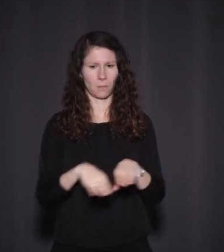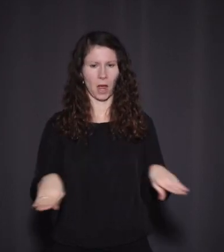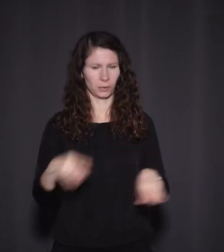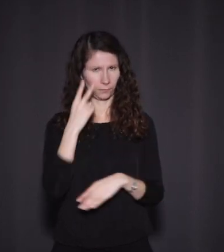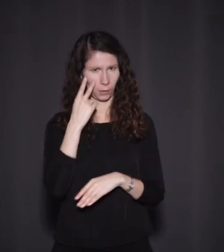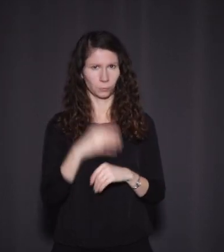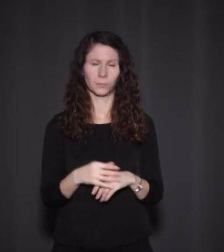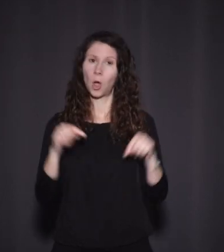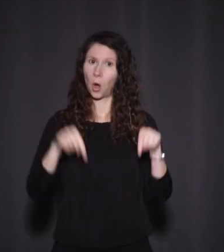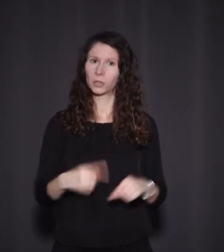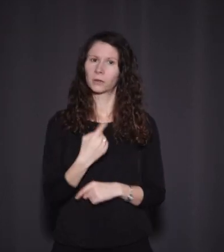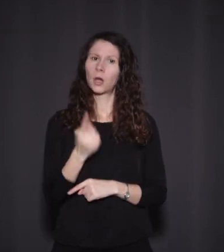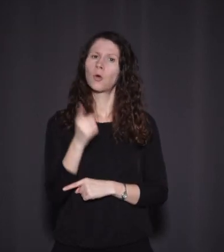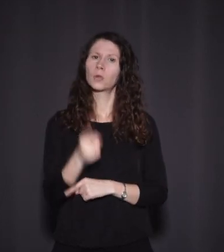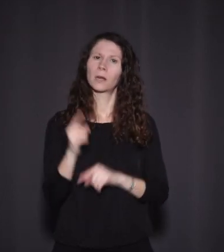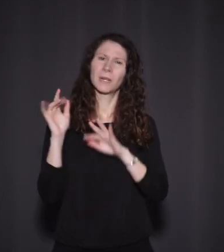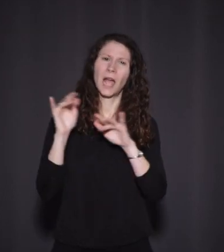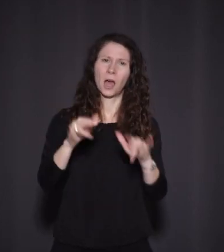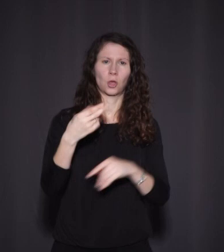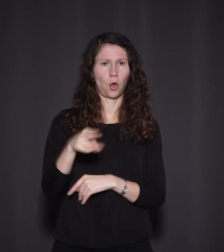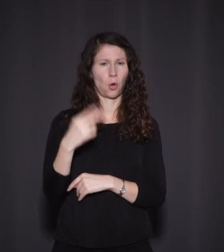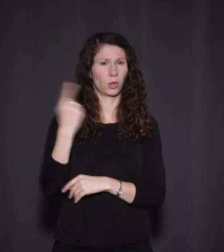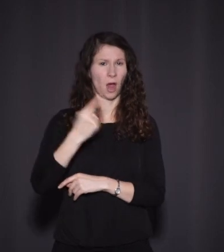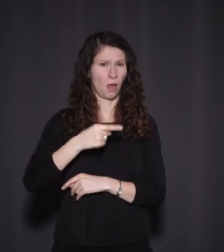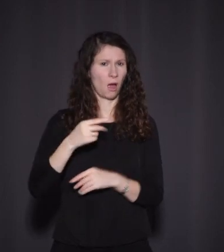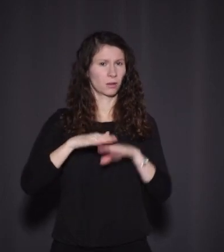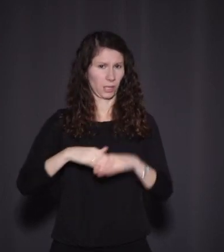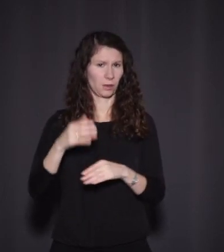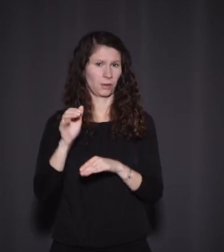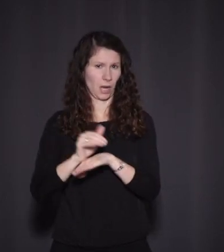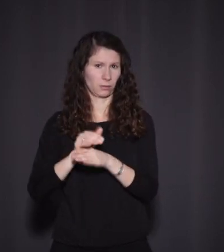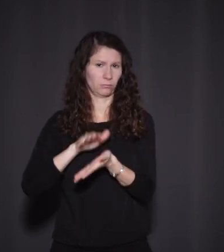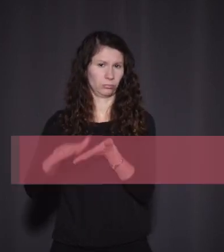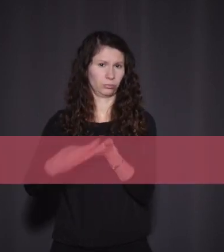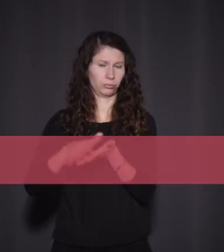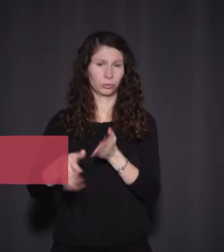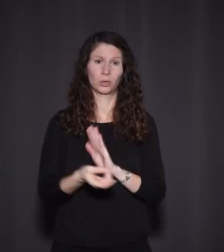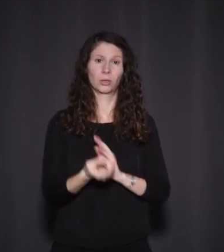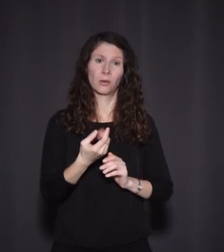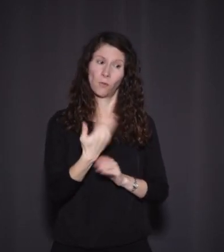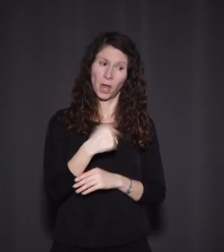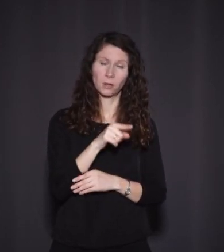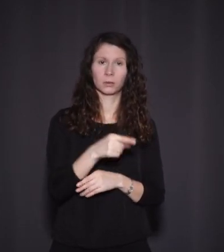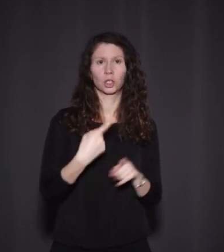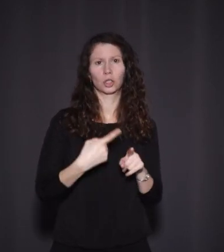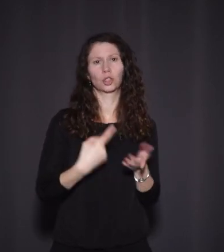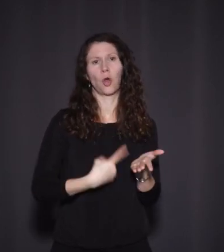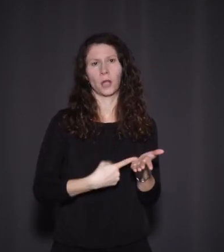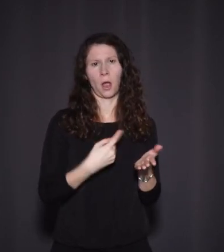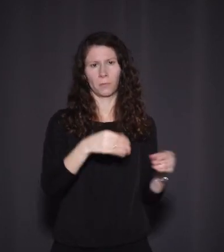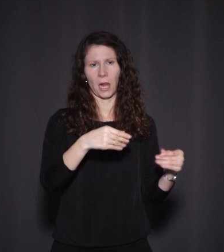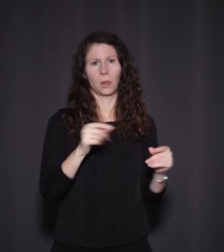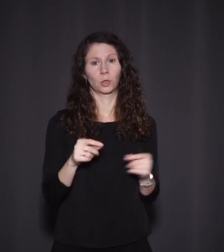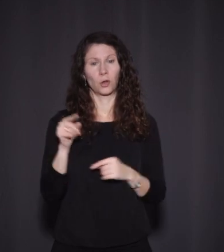heute 100 Milliarden Euro jährlich in die Rentenkasse ein, aus Steuermitteln. Das heißt, zusätzlich zu dem, was die Menschen erwirtschaften und Ansprüche